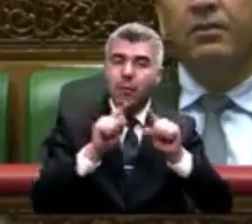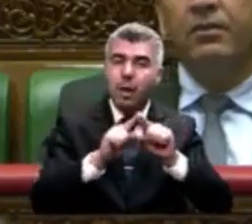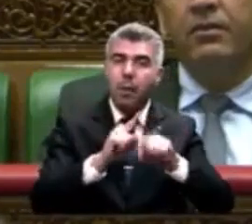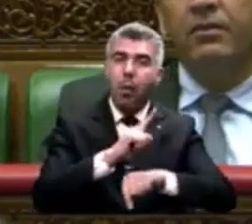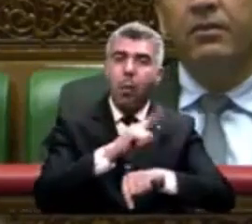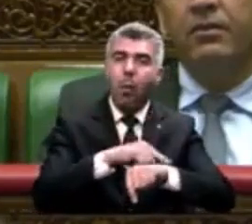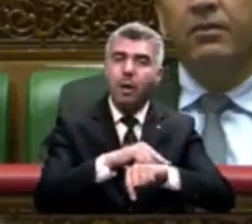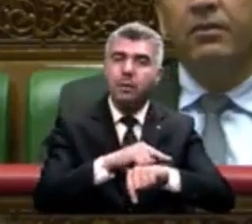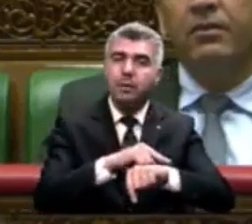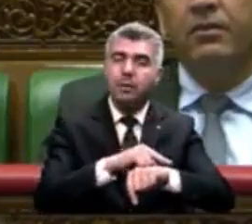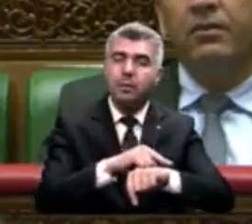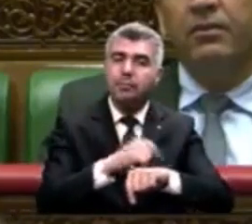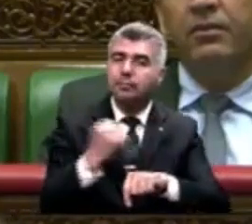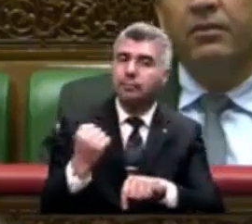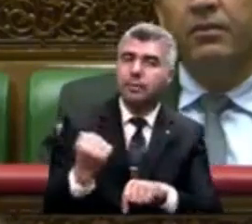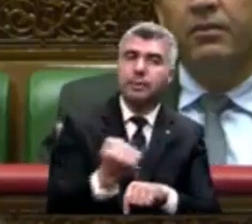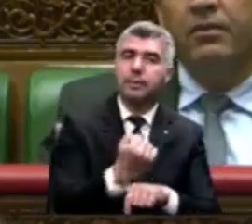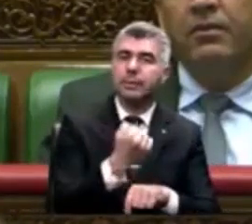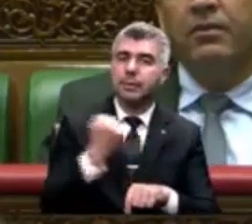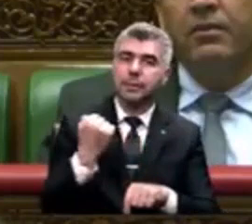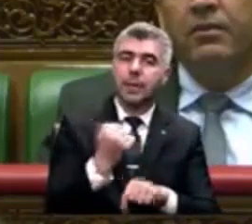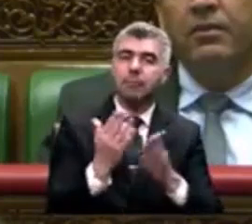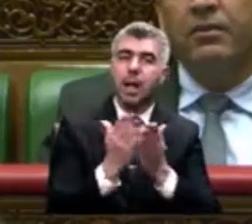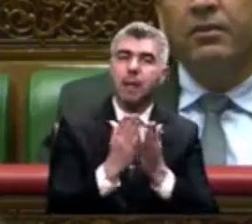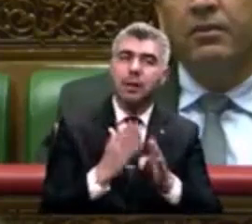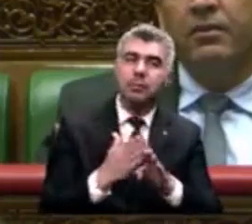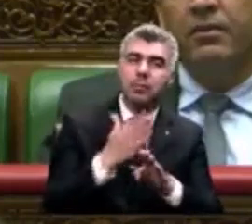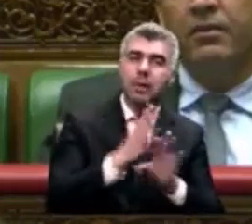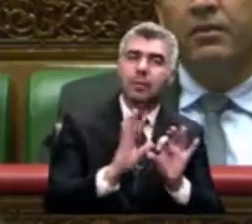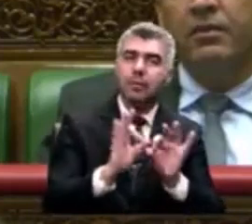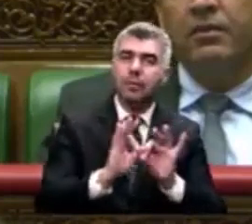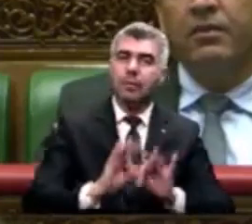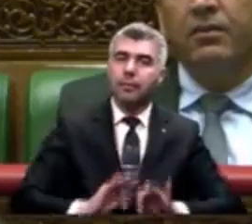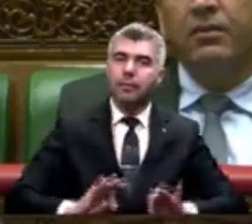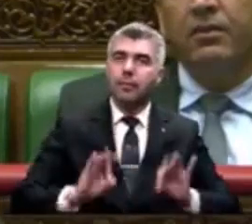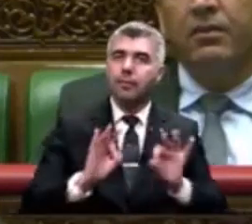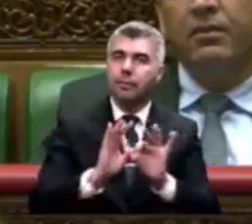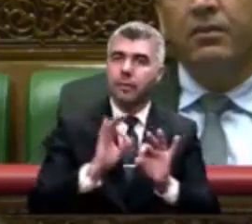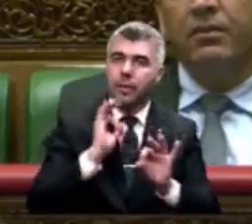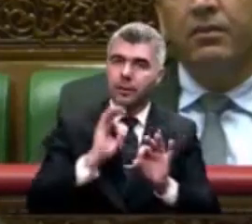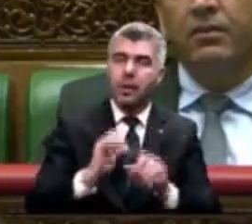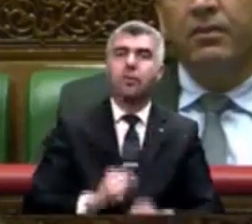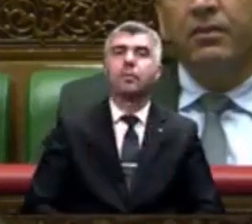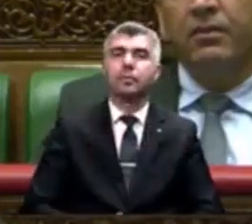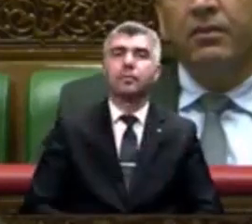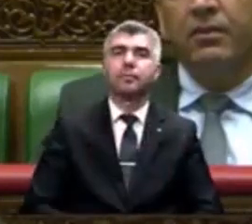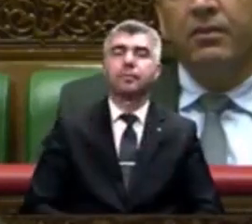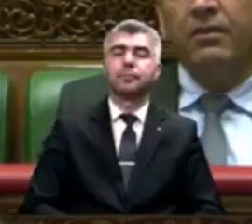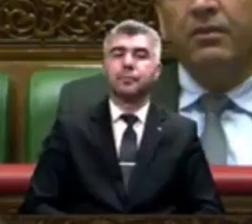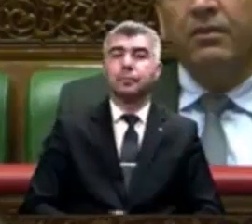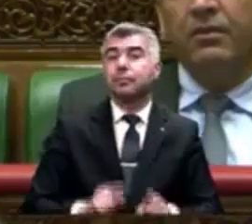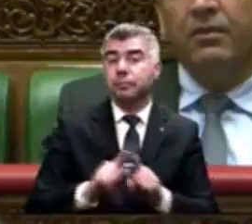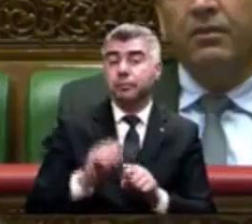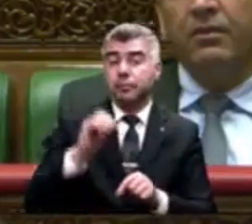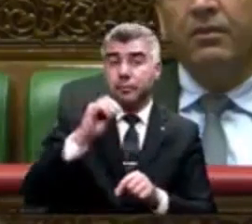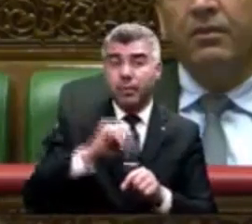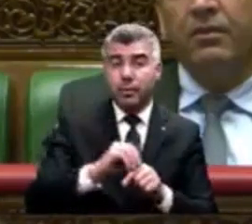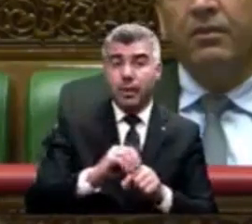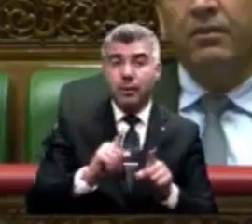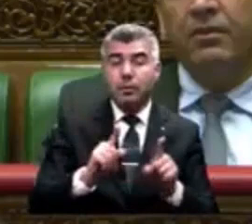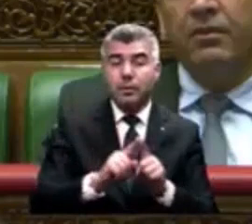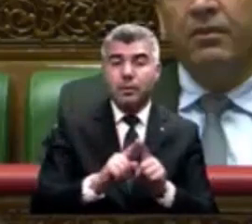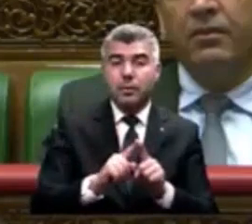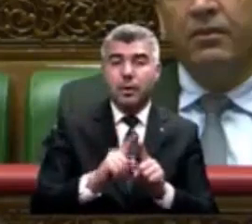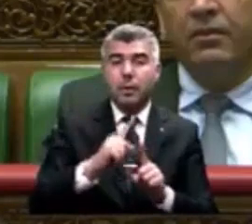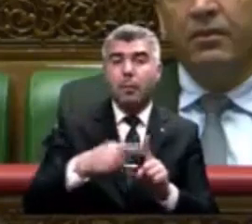ديال التمدرس بسبب فرض مجموعة من العقوبات ممكن تصل إلى العزل أو الإعفاء. كتقول كذلك أنكم فرضتوا